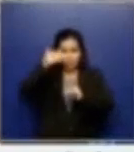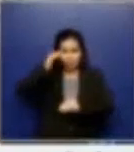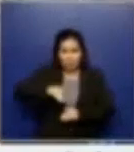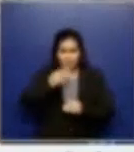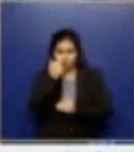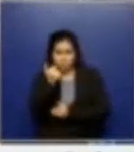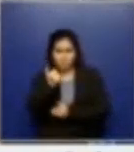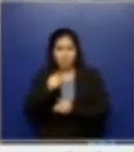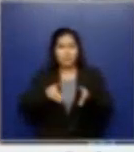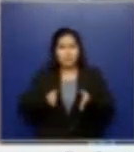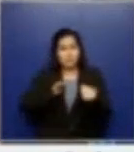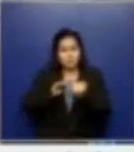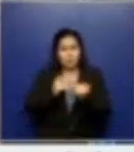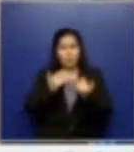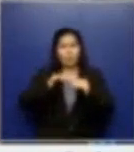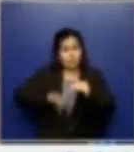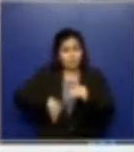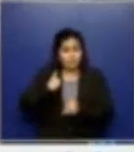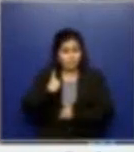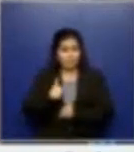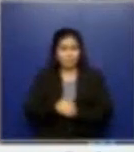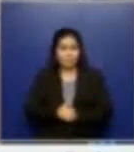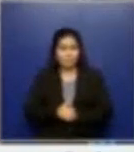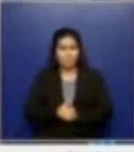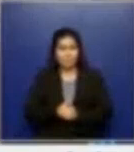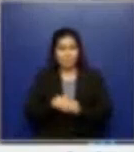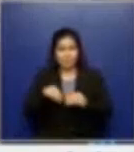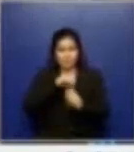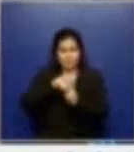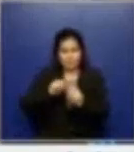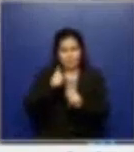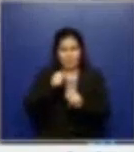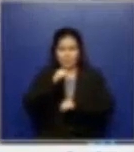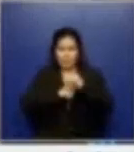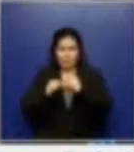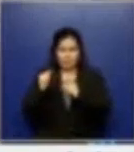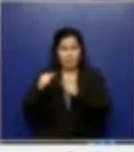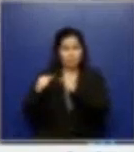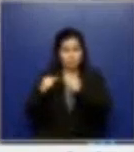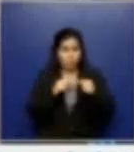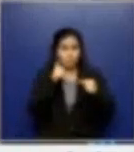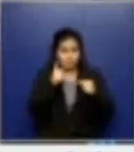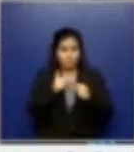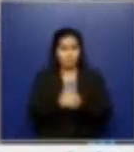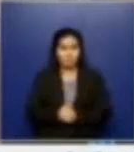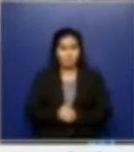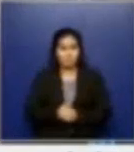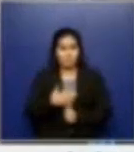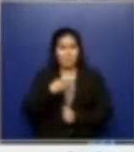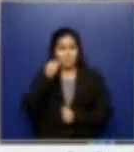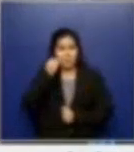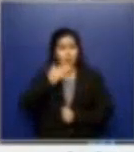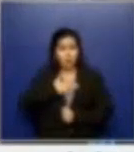นนี่เบาๆไว้หน่อยได้ไหมพอมันเอื้อมตาอ้าปากแล้วค่อยสร้างต่อได้ไหมผมยืนยันว่าผมเป็นลูกชาวบ้